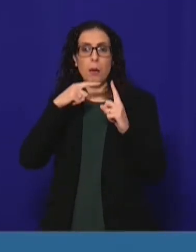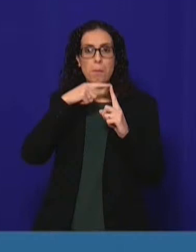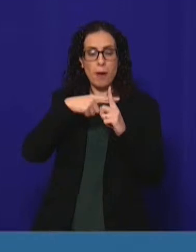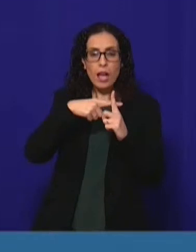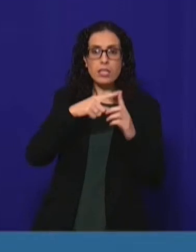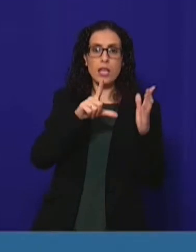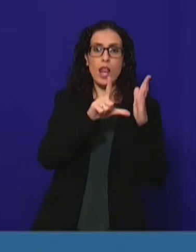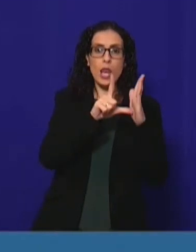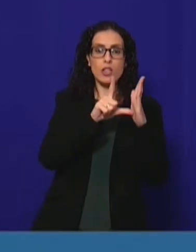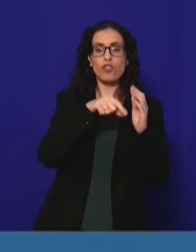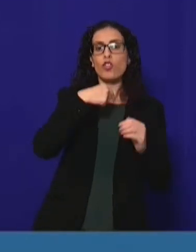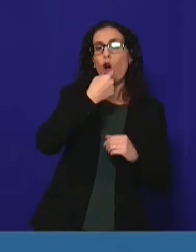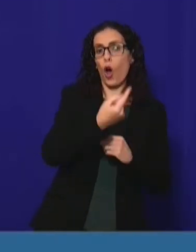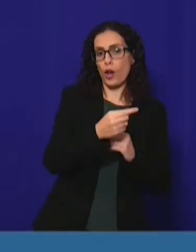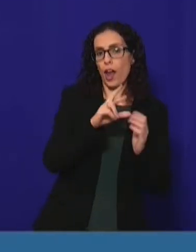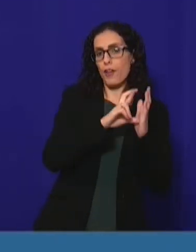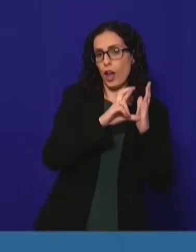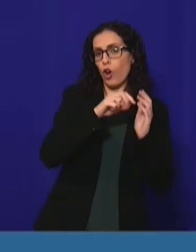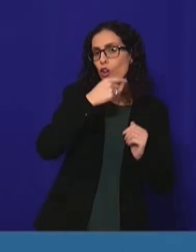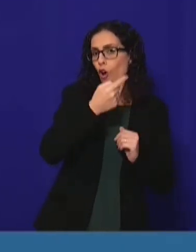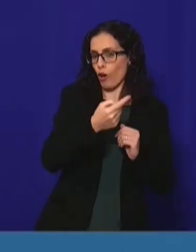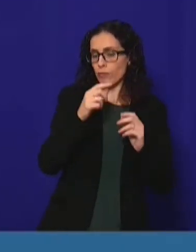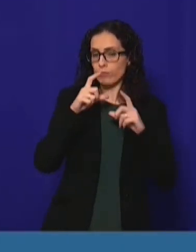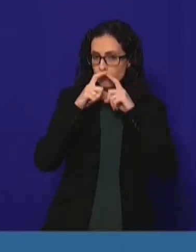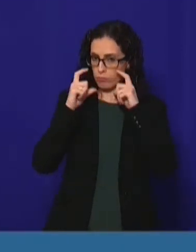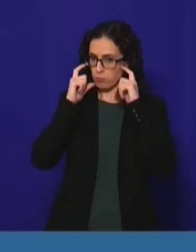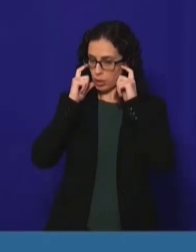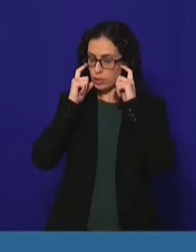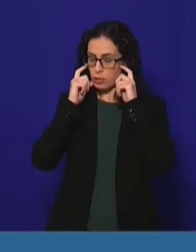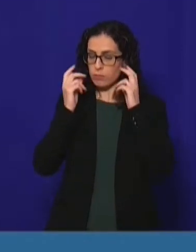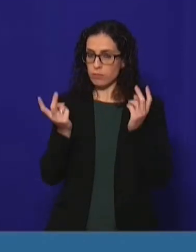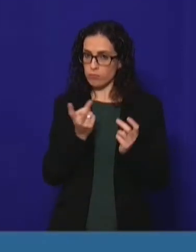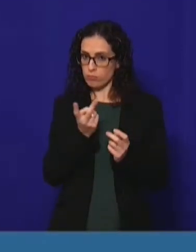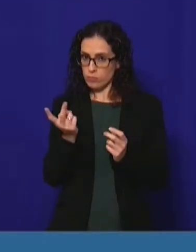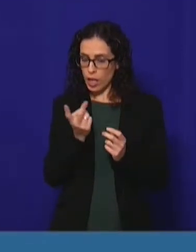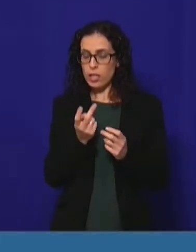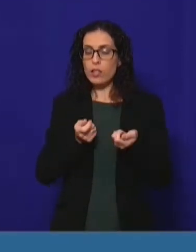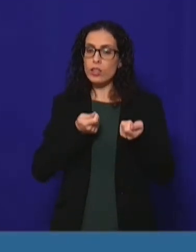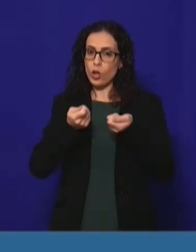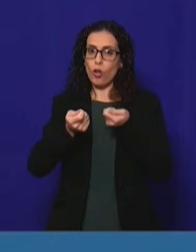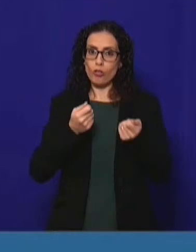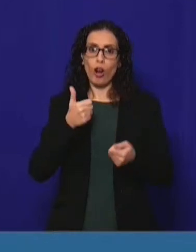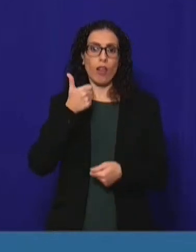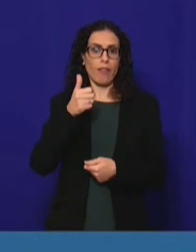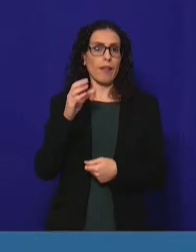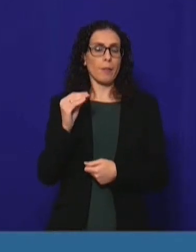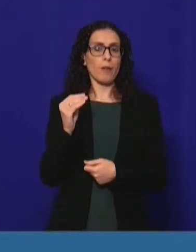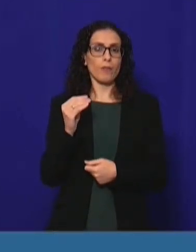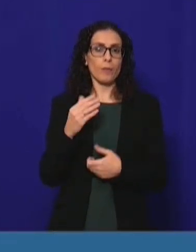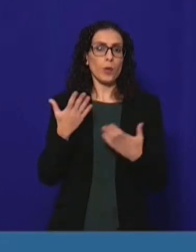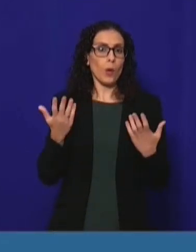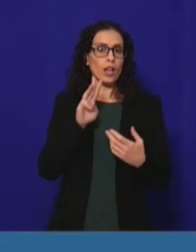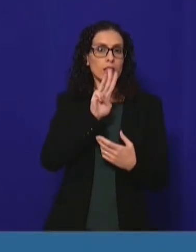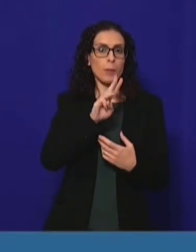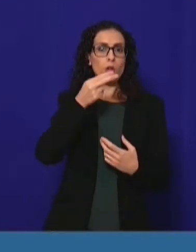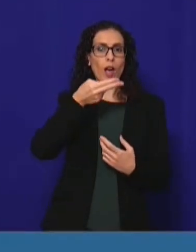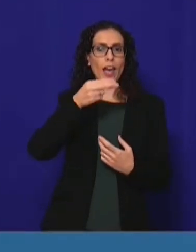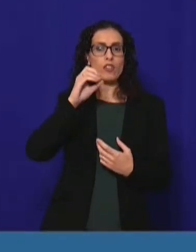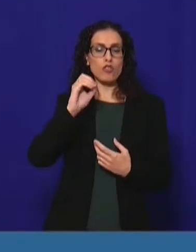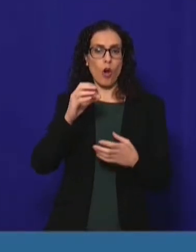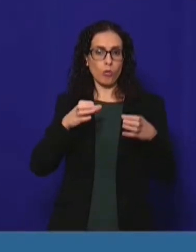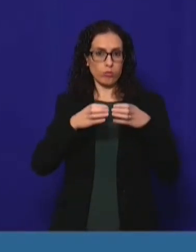ta' mitigazzjoni oħrajn inti hemmhekk tkun qiegħed tikkontrolla. Infatti l-Għaqda Dinjija tas-Saħħa propju ħarġet